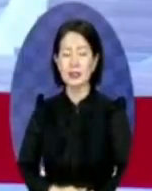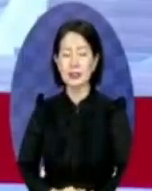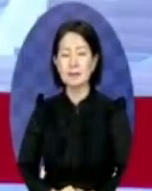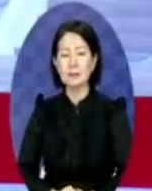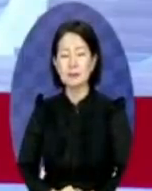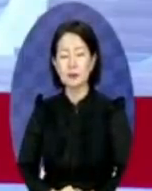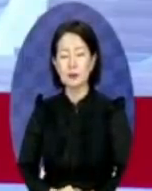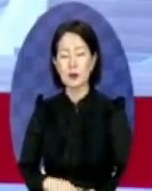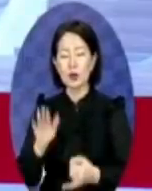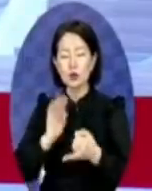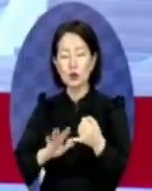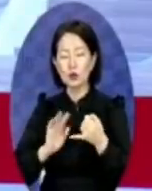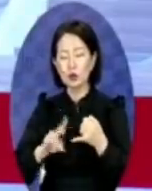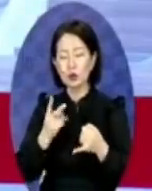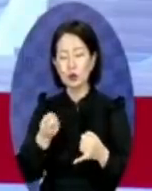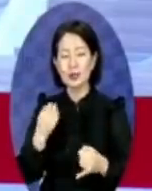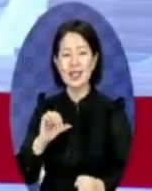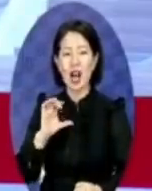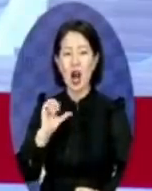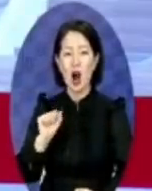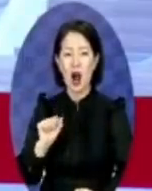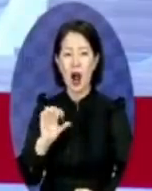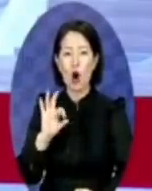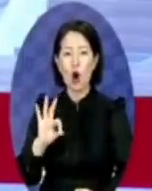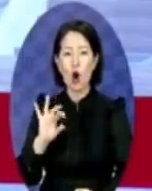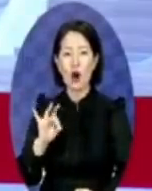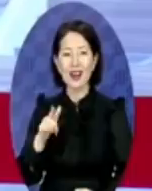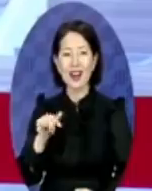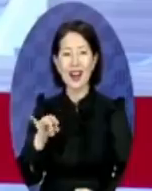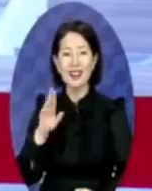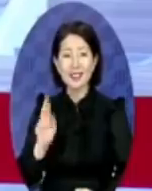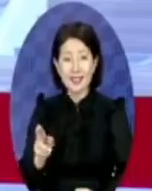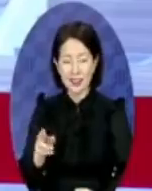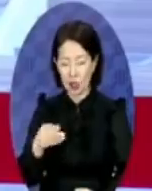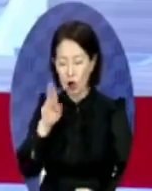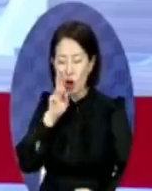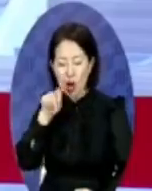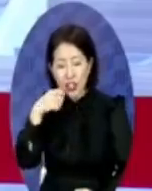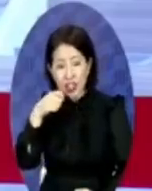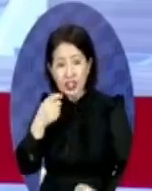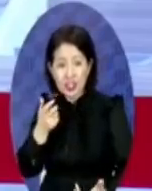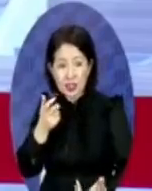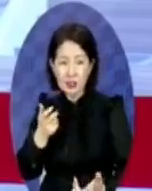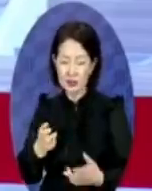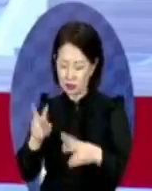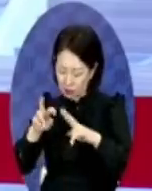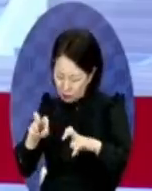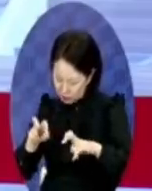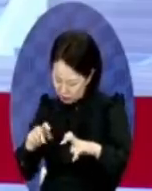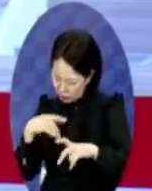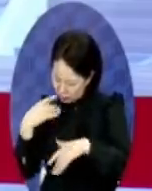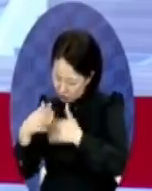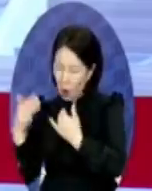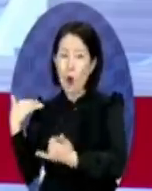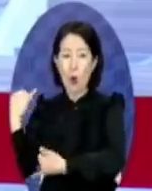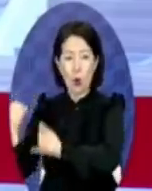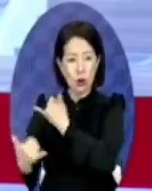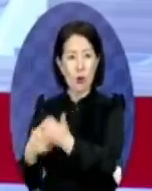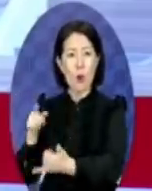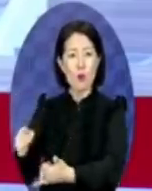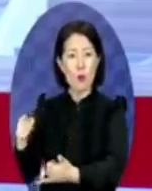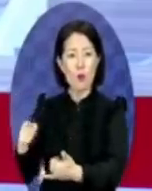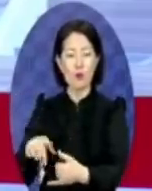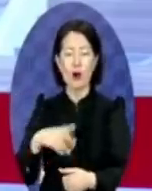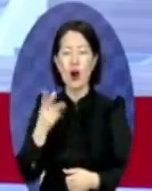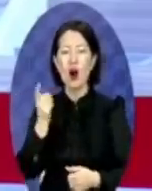Сүүлийн үед органик хүнс хэрэглээний тухай их ярих болсон. Энэ арга ухаан бидний уламжлалт аж ахуйд байсан юм а гэдгийг Ховд аймгийн Дарын сумын